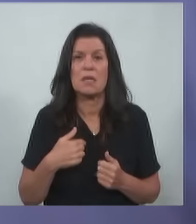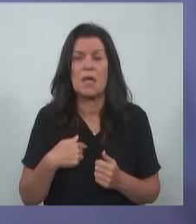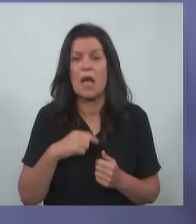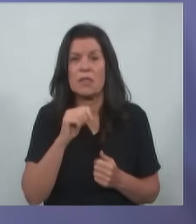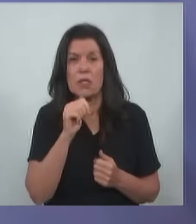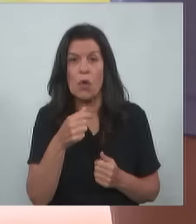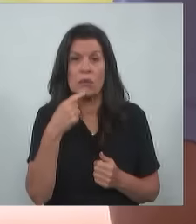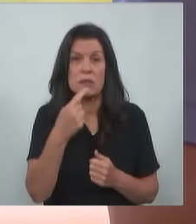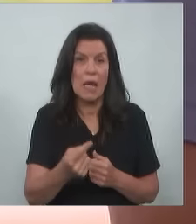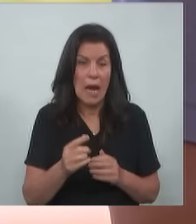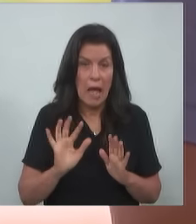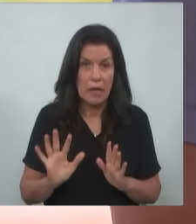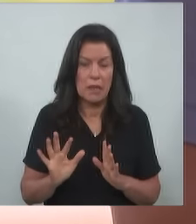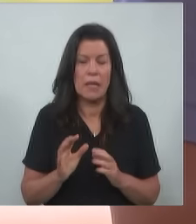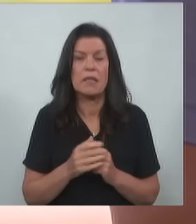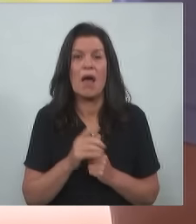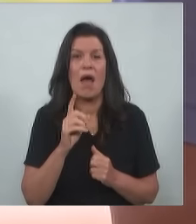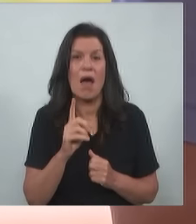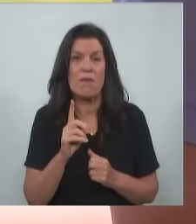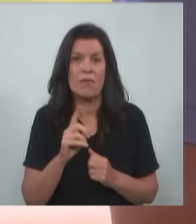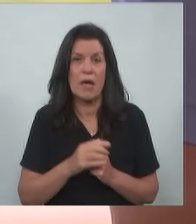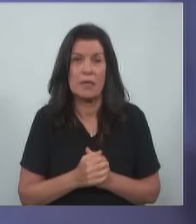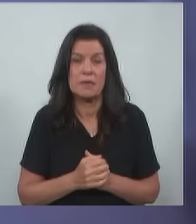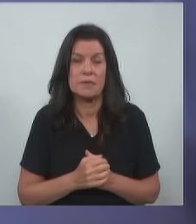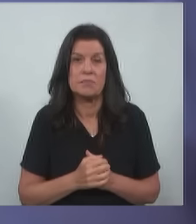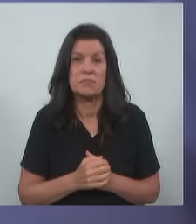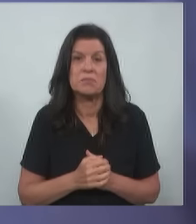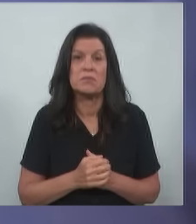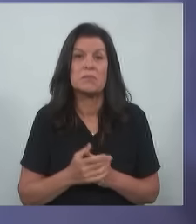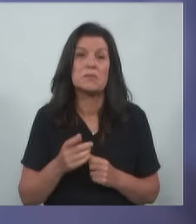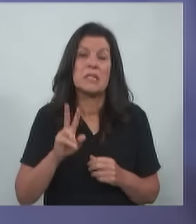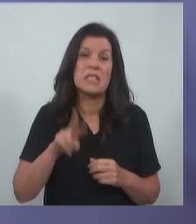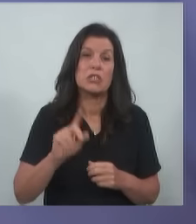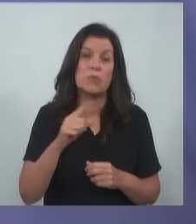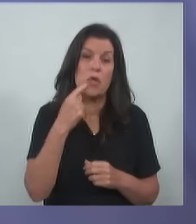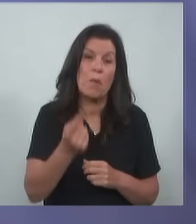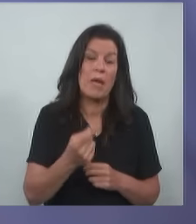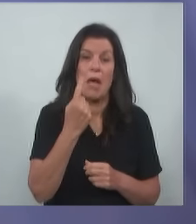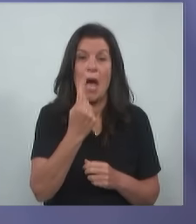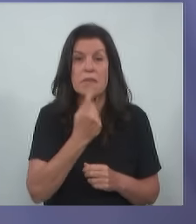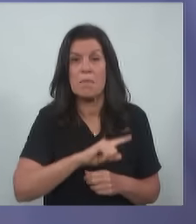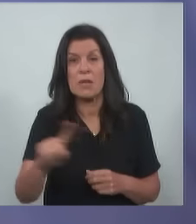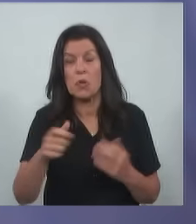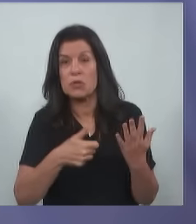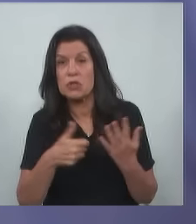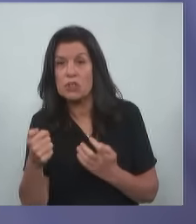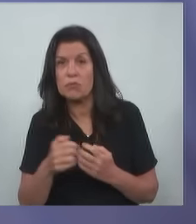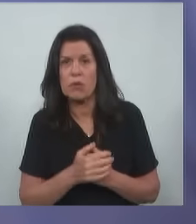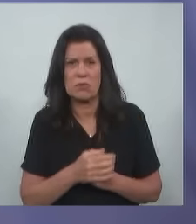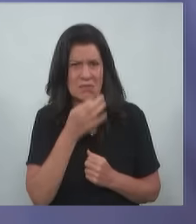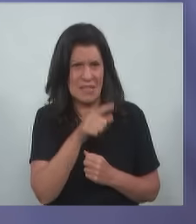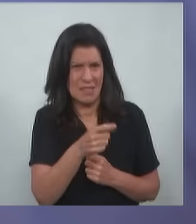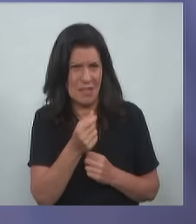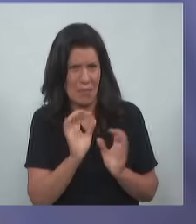ויודעים מה קורה באזור. השמאי הממשלתי העריך את זה ב1,600,000 לקרקע וכן הלאה. אלה מחירים ריאליים? לא, זה צריך להיות